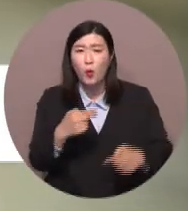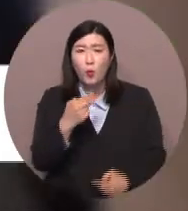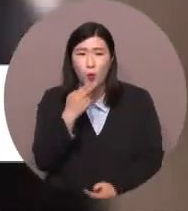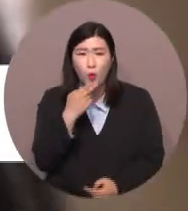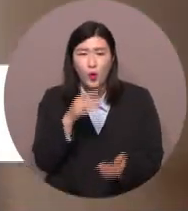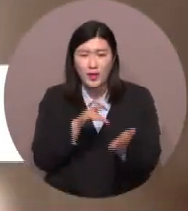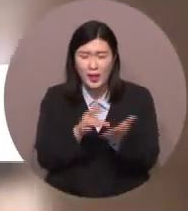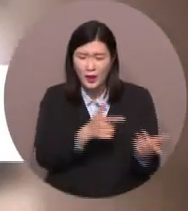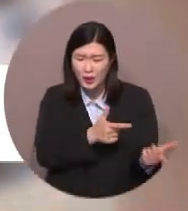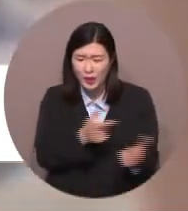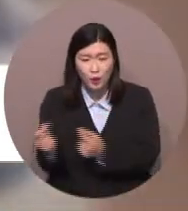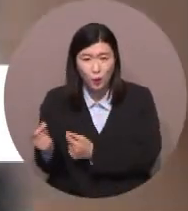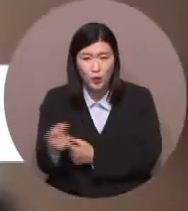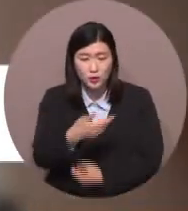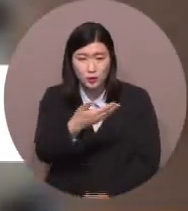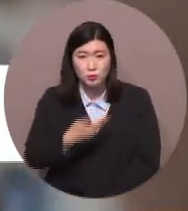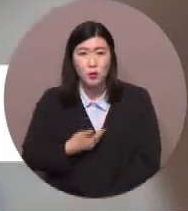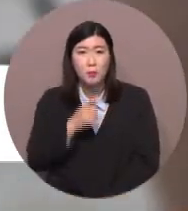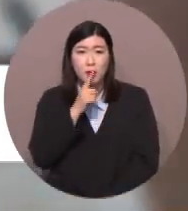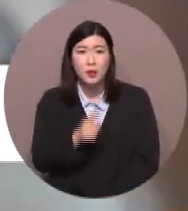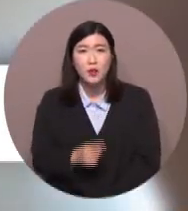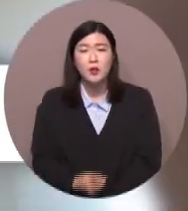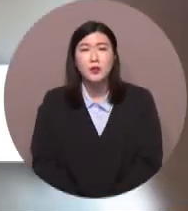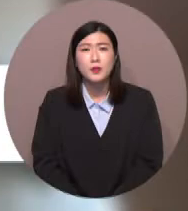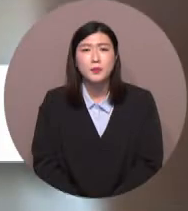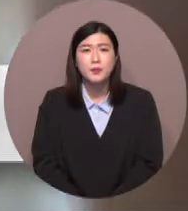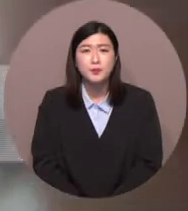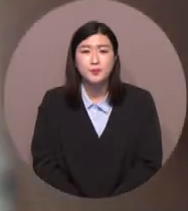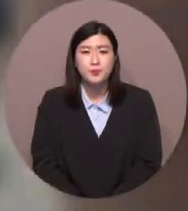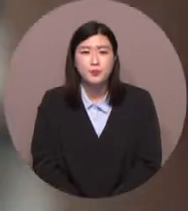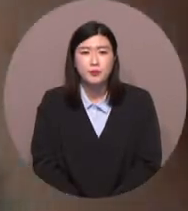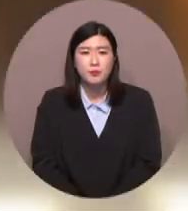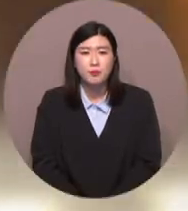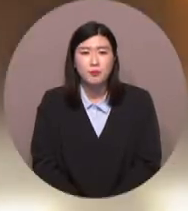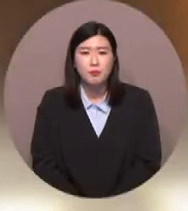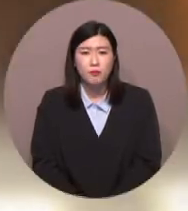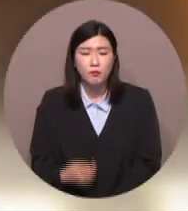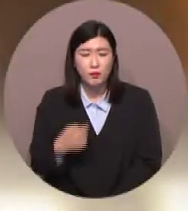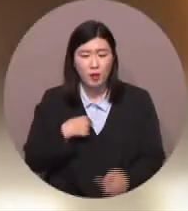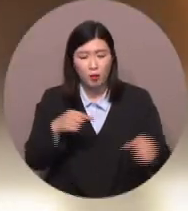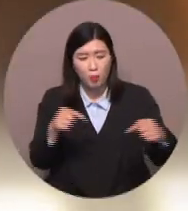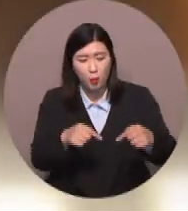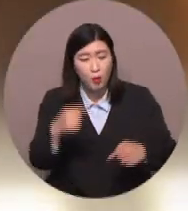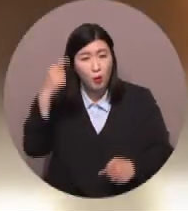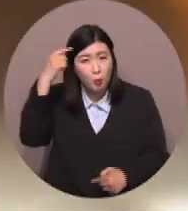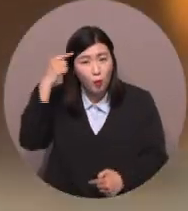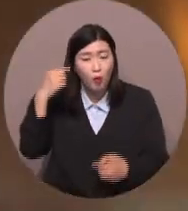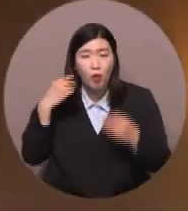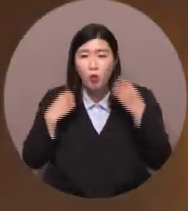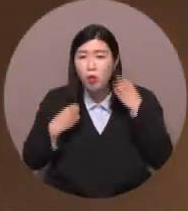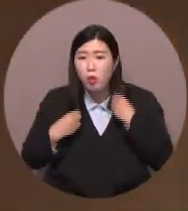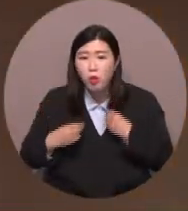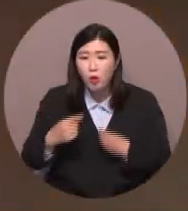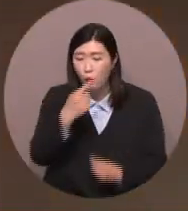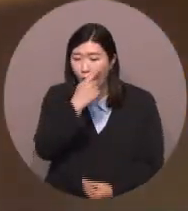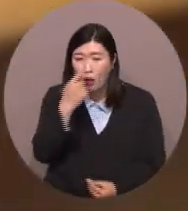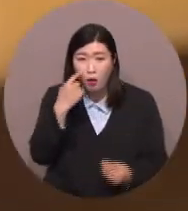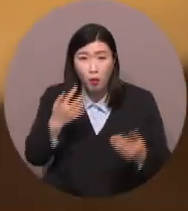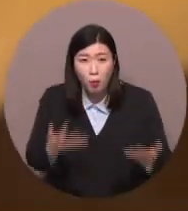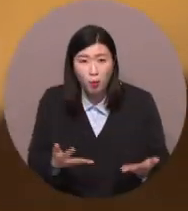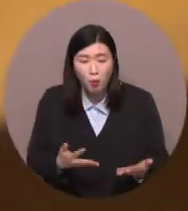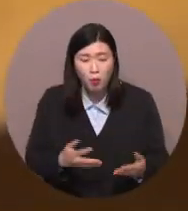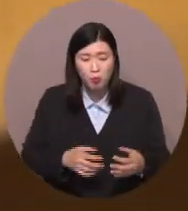모든 환자에게 똑같은 약 처방이 나간다고 설명합니다. 두피나 모발 상태에 대한 촬영도 없이 진료실에